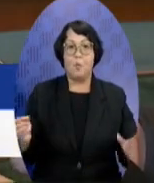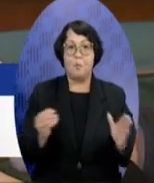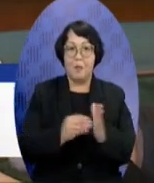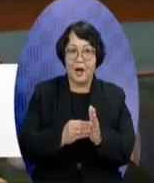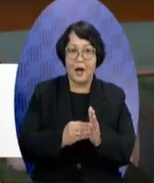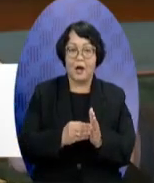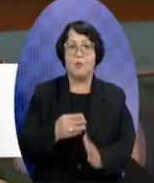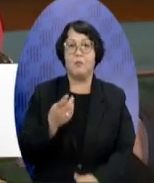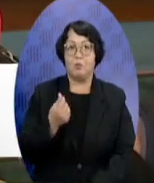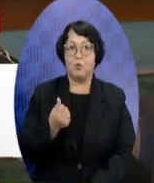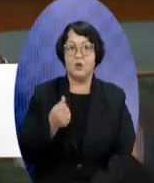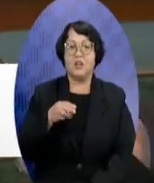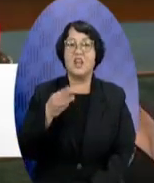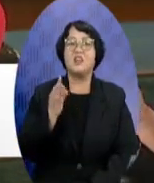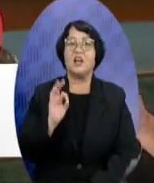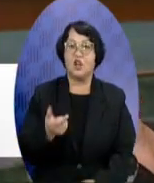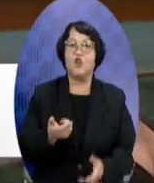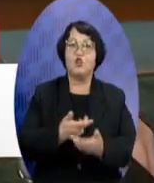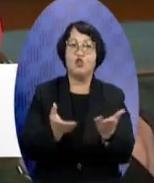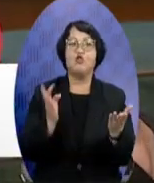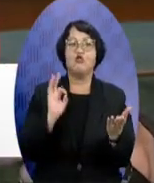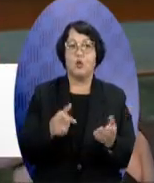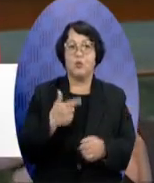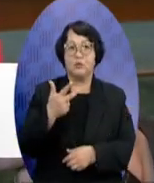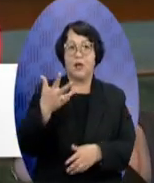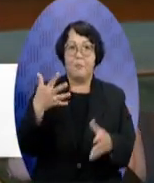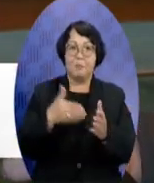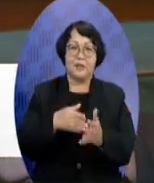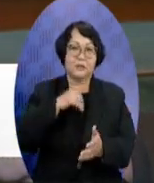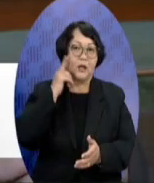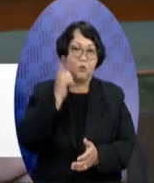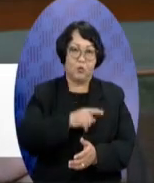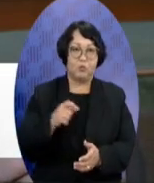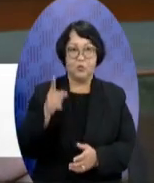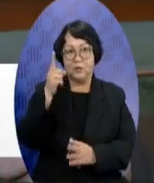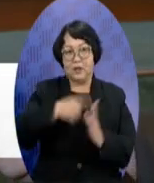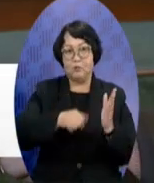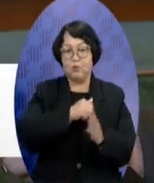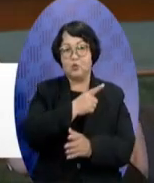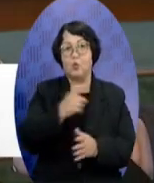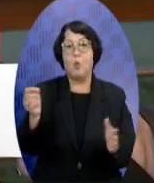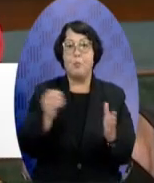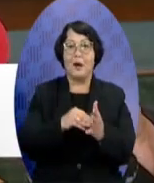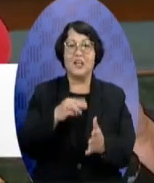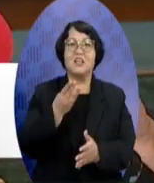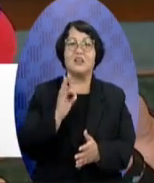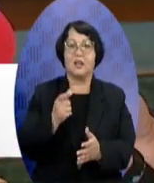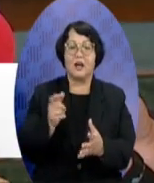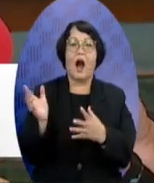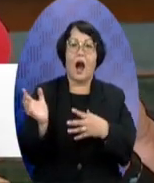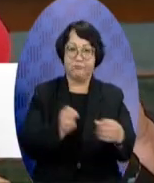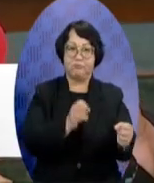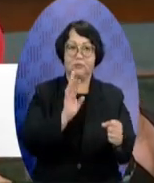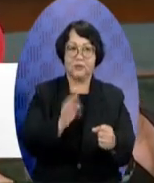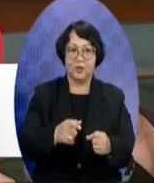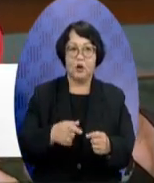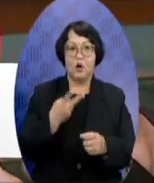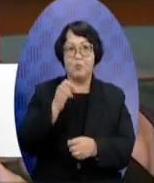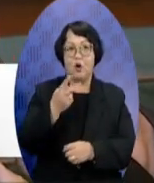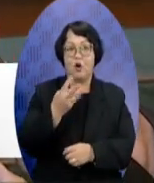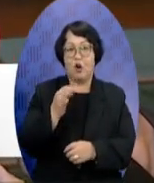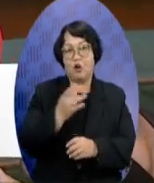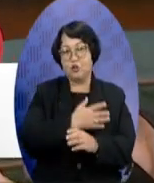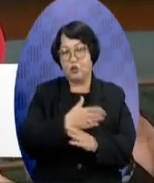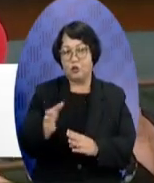Нийтдээ 35 орчим мянган залуучууд энэ одоо тэтгэлийг авч байгаа. Ирэх оноос мэрэгжлийн сургалтын байгууллаг суралцж байгаа хүүхдүүд олгож